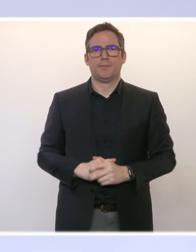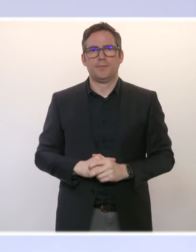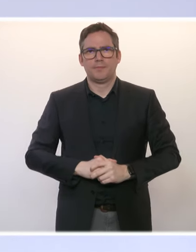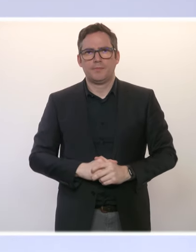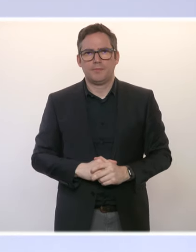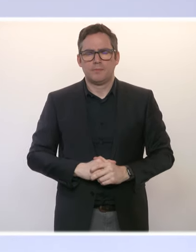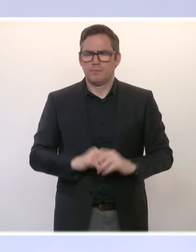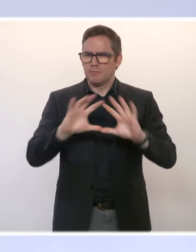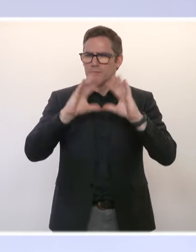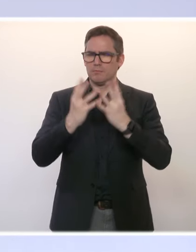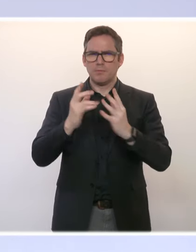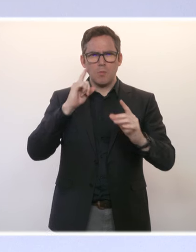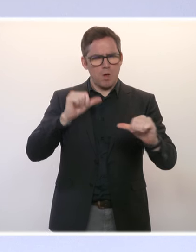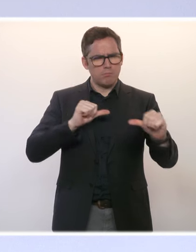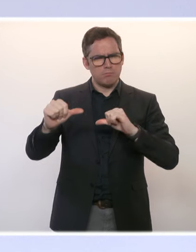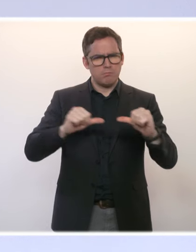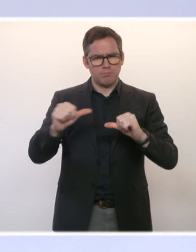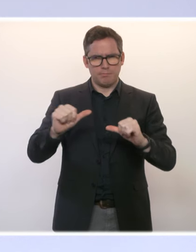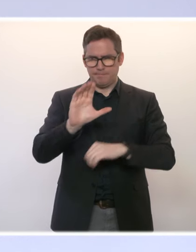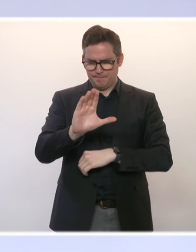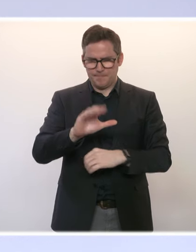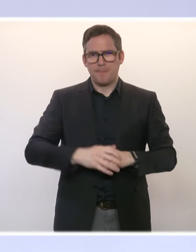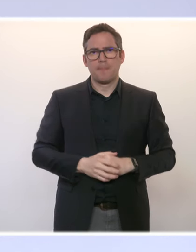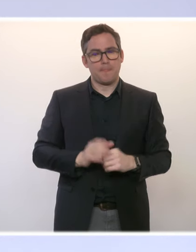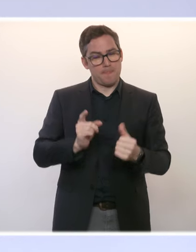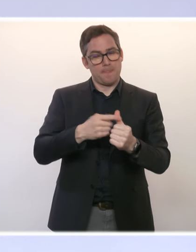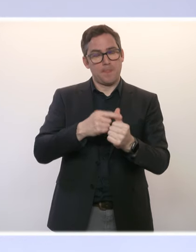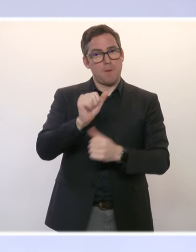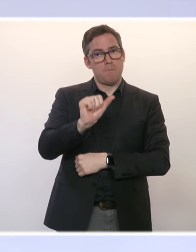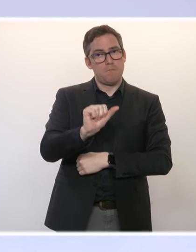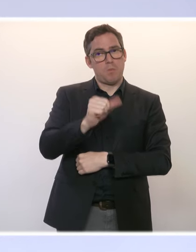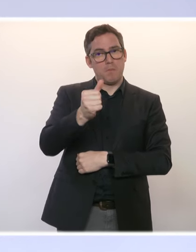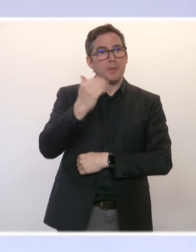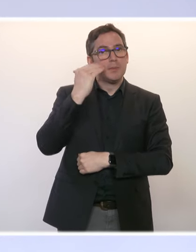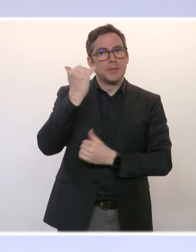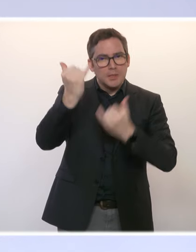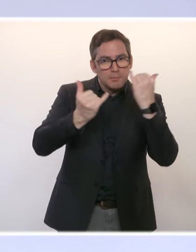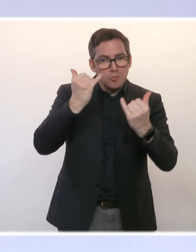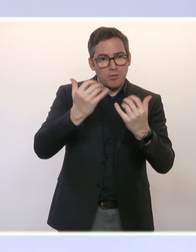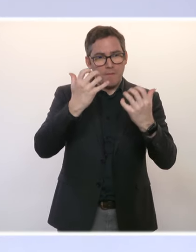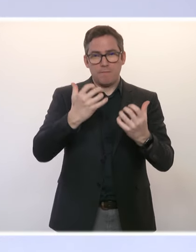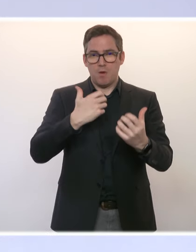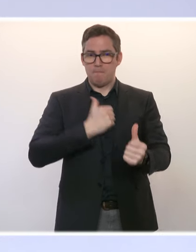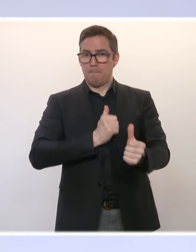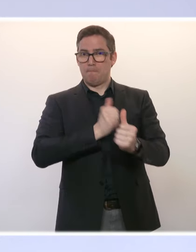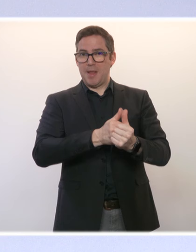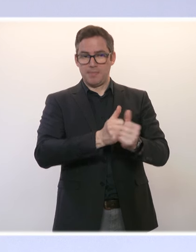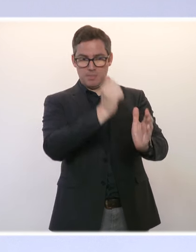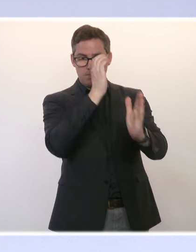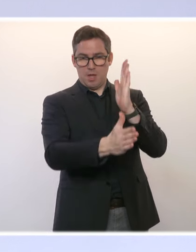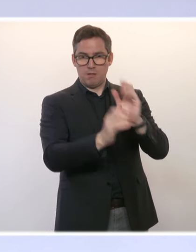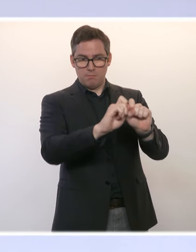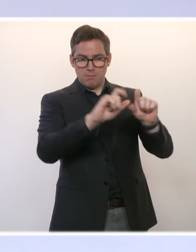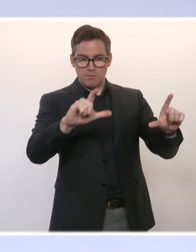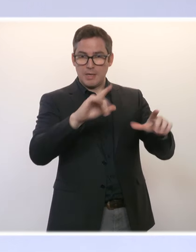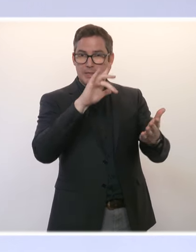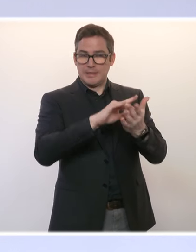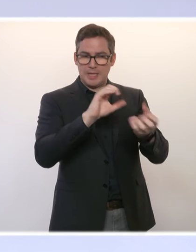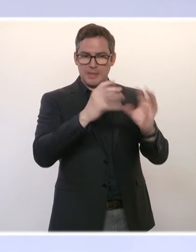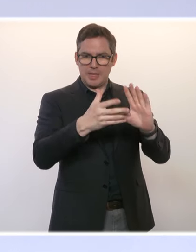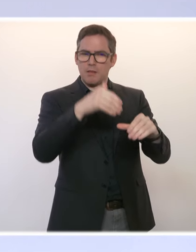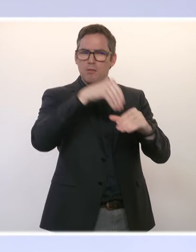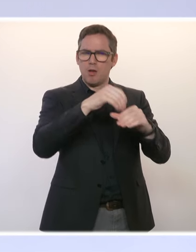sur plusieurs dispositifs. Premièrement, la possibilité de déposer une plainte en ligne qui sera déclinée selon plusieurs modalités et